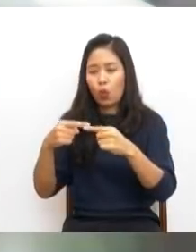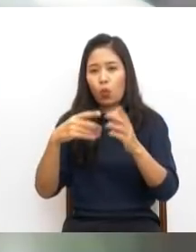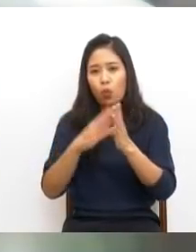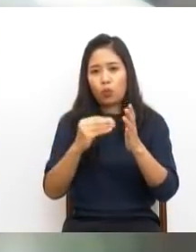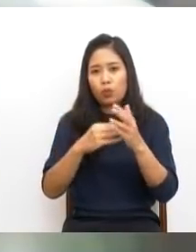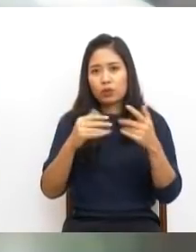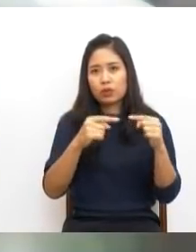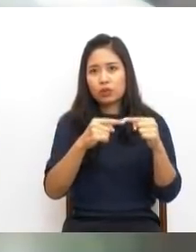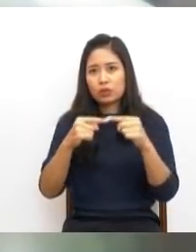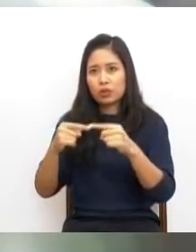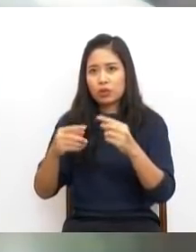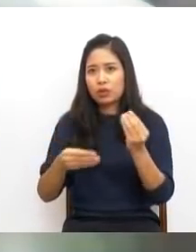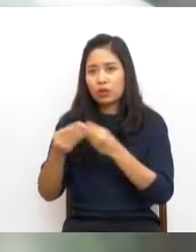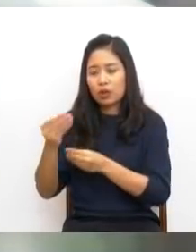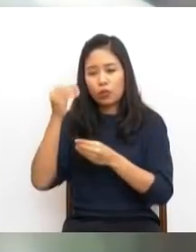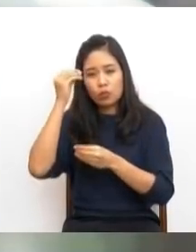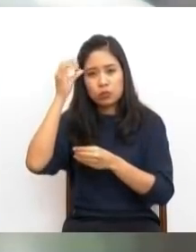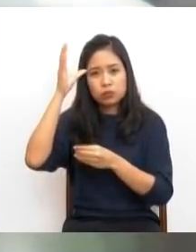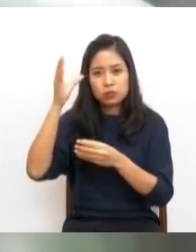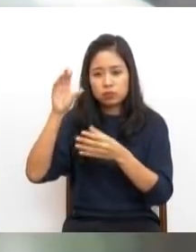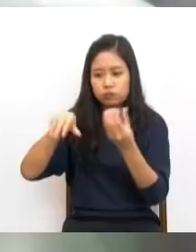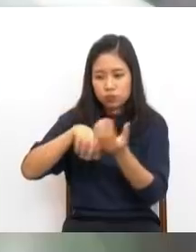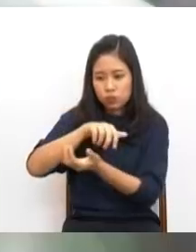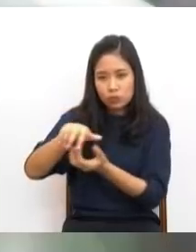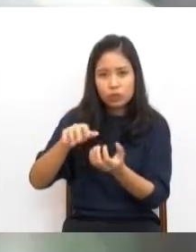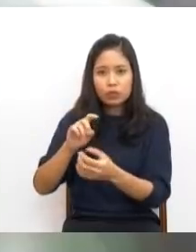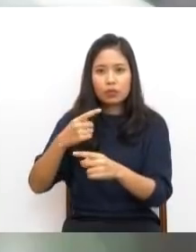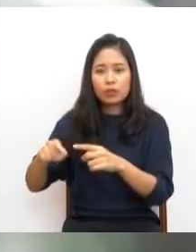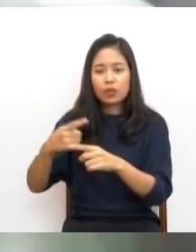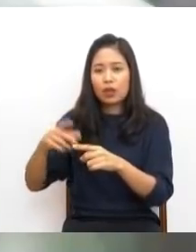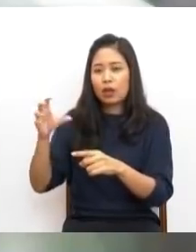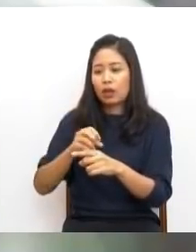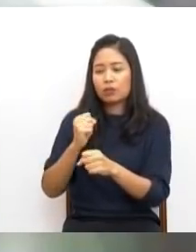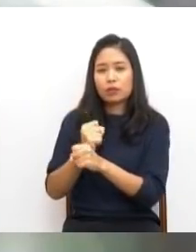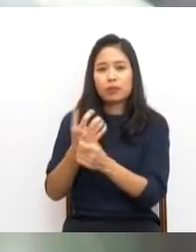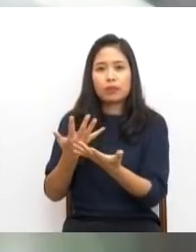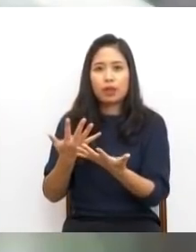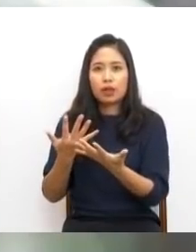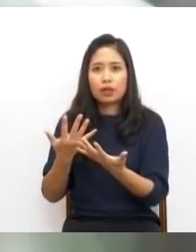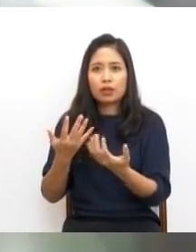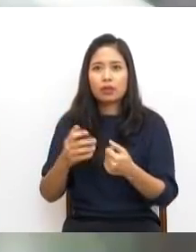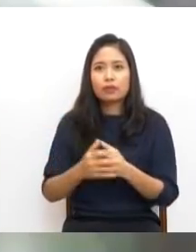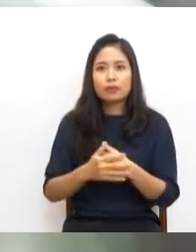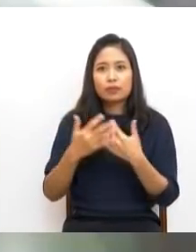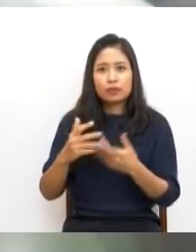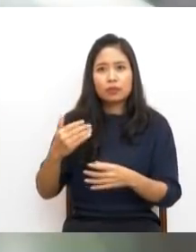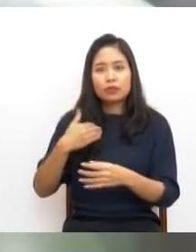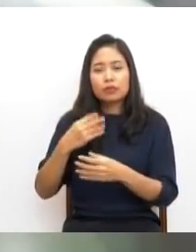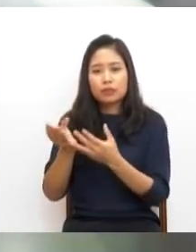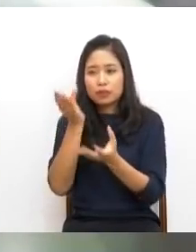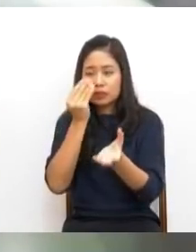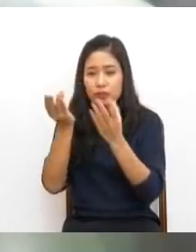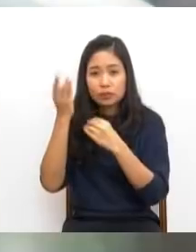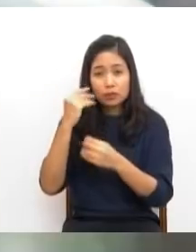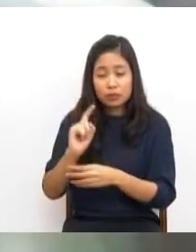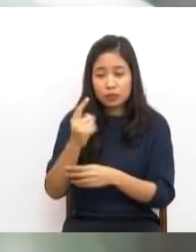ราพยายามทำให้มันมีความบูรณาการมากที่สุดต่อยอดจากการคิดพิชิตโค้ดทางช่อง ALTV ซึ่งเป็นช่องการเรียนรู้อีกช่องหนึ่งของไ